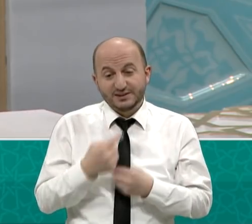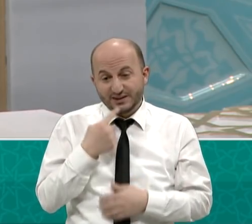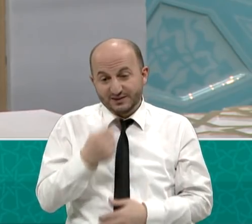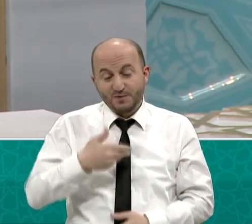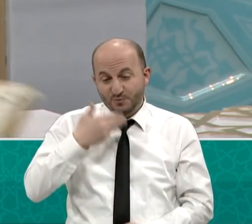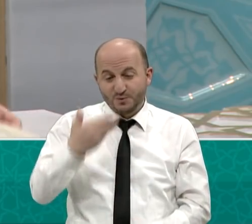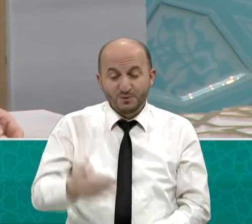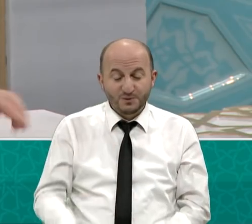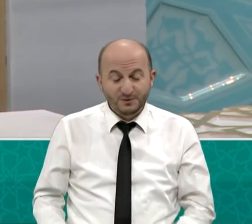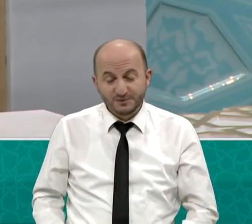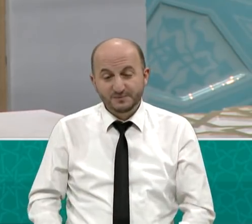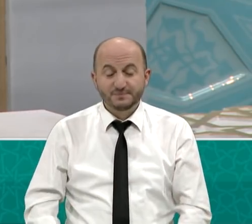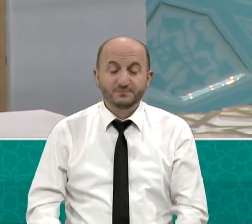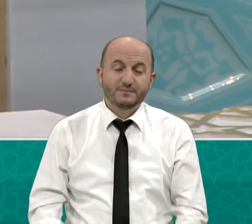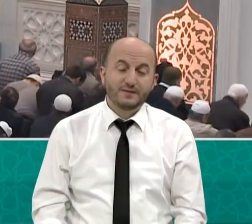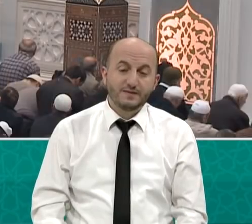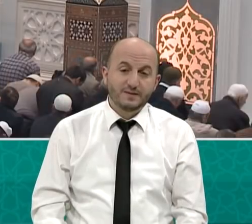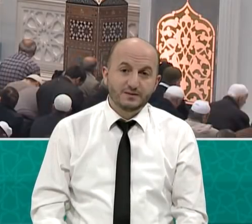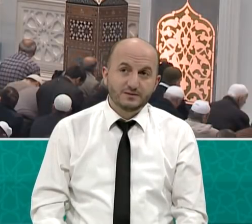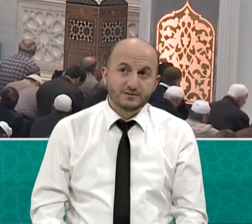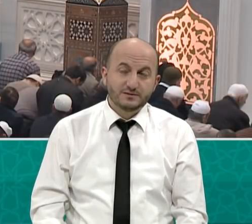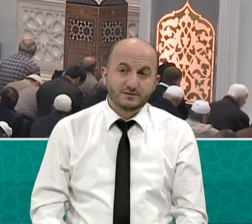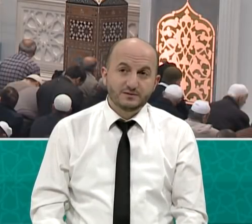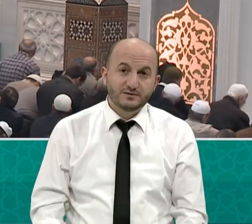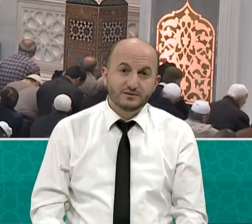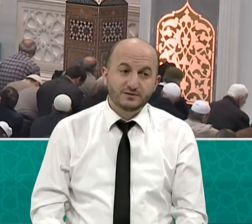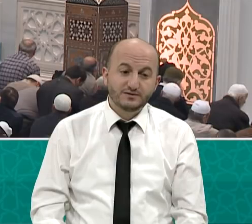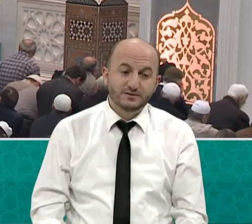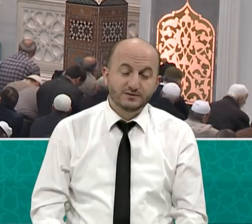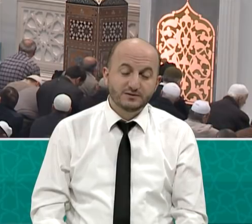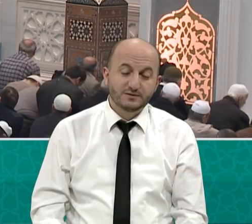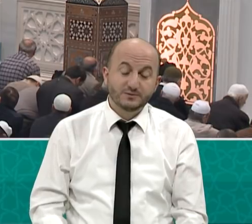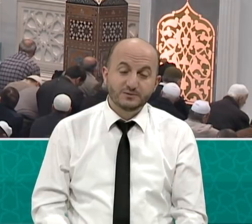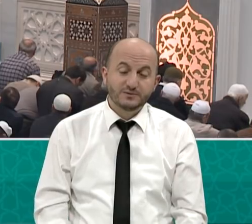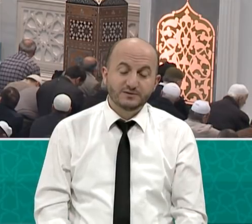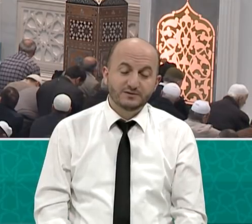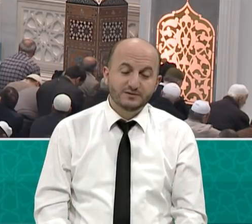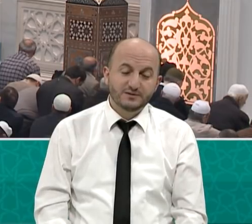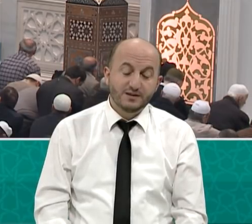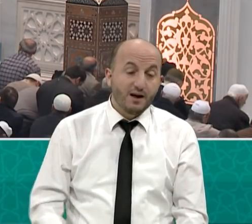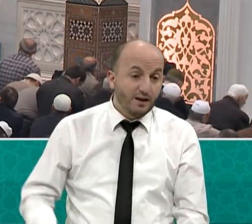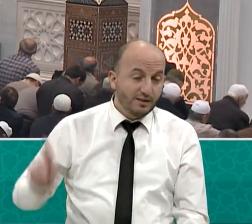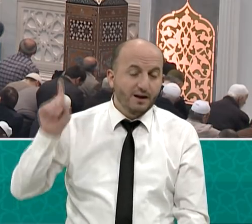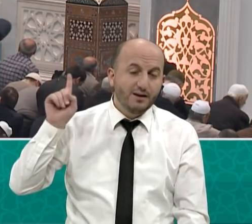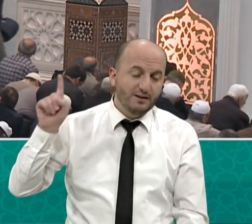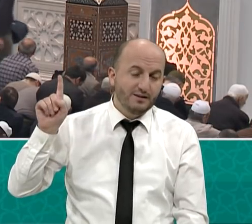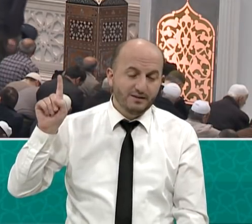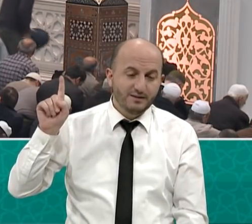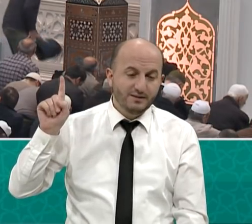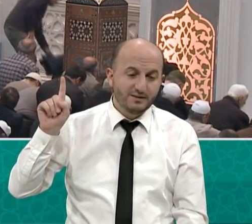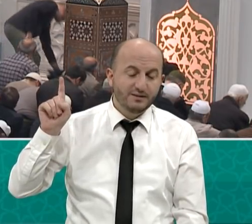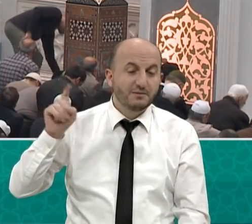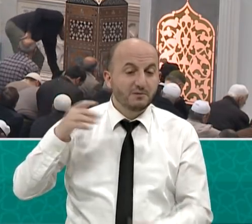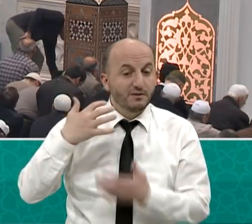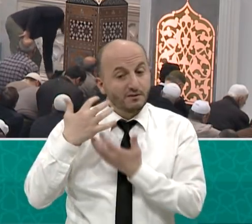buyuruyor Rabbimiz ayet-i kerimesinde. Bir ayet daha sizlerle paylaşmak istiyorum. Rabbimiz